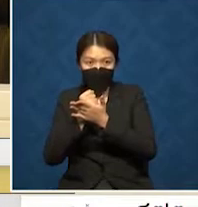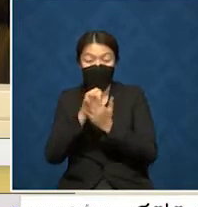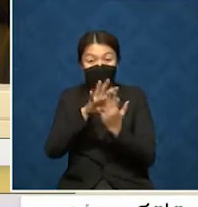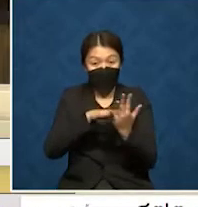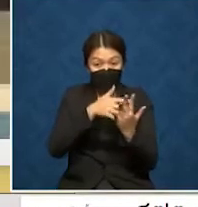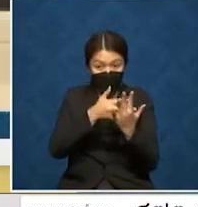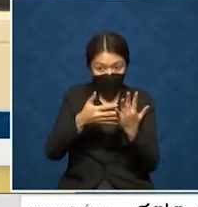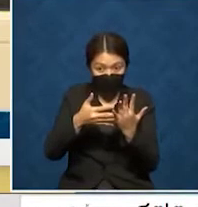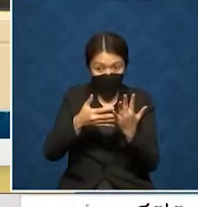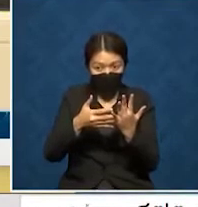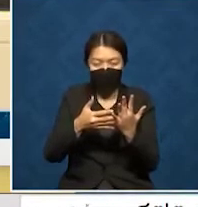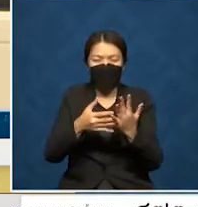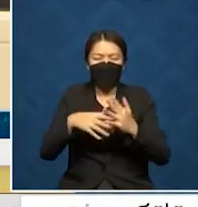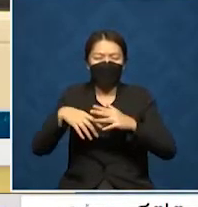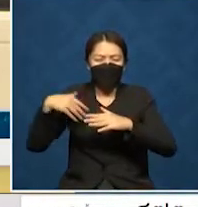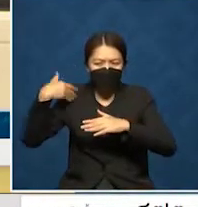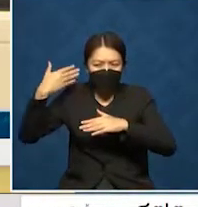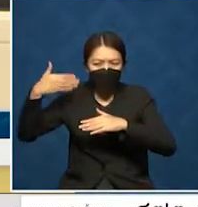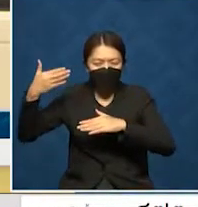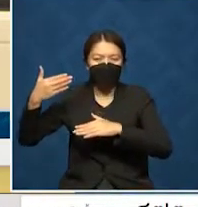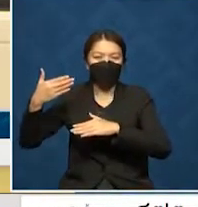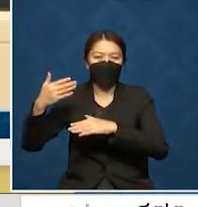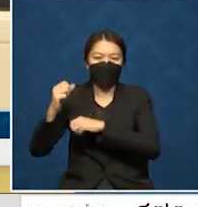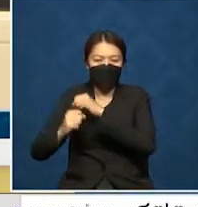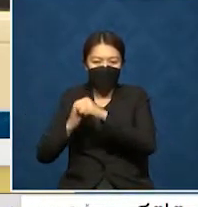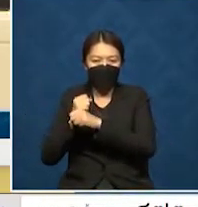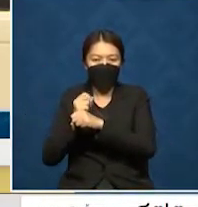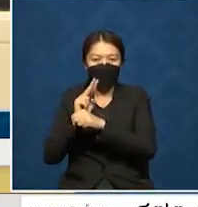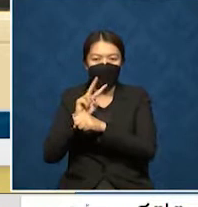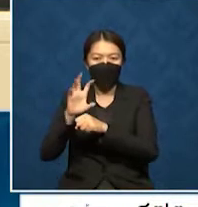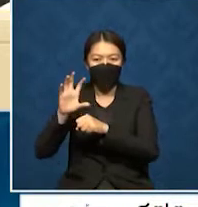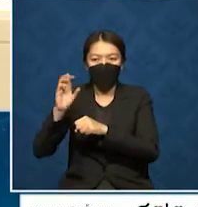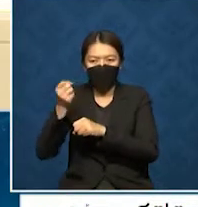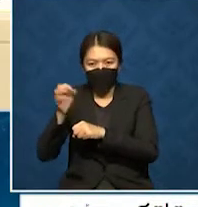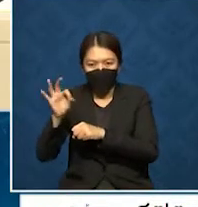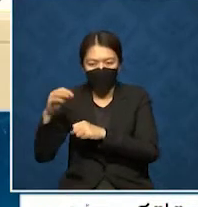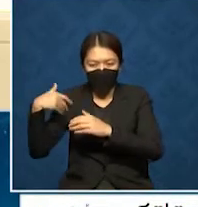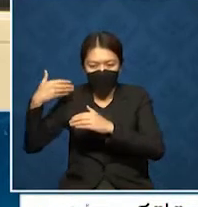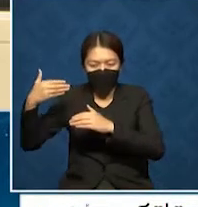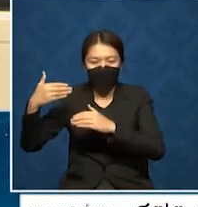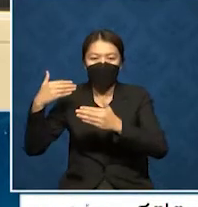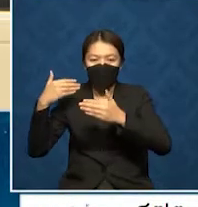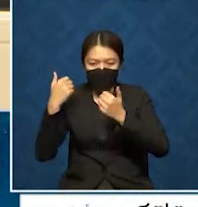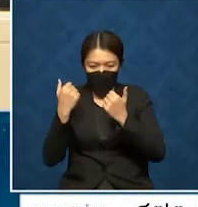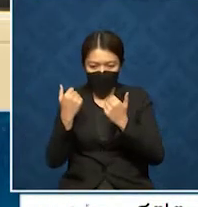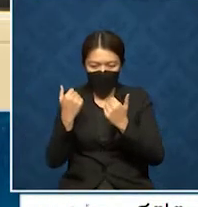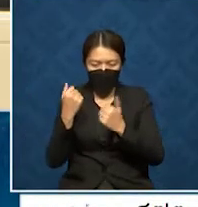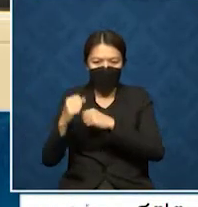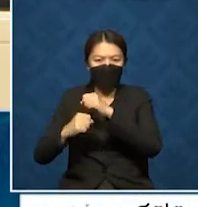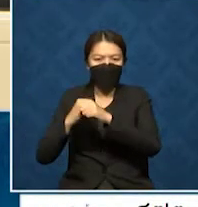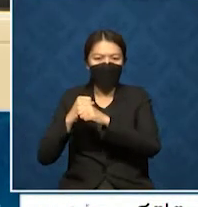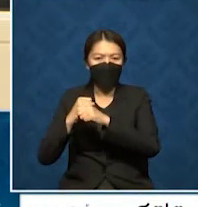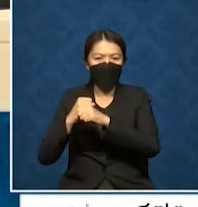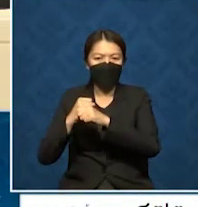ายที่ทำกันมาตั้งแต่ปี2519ตั้งแต่มีปสปว